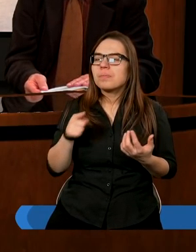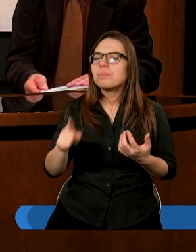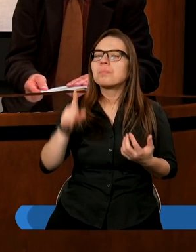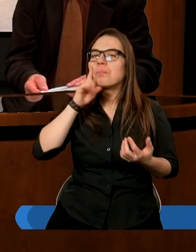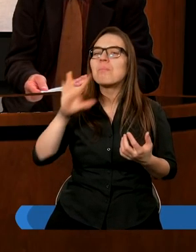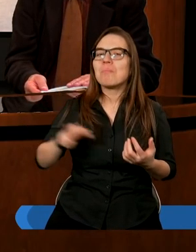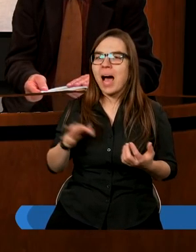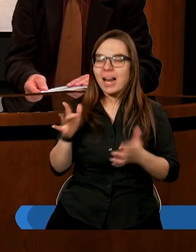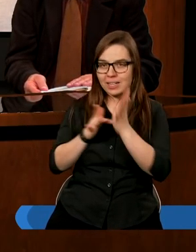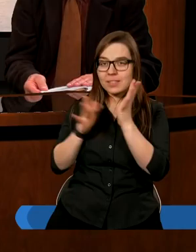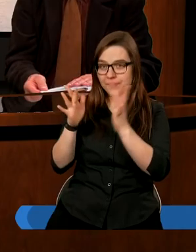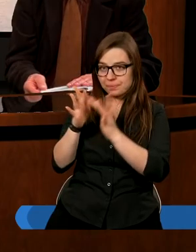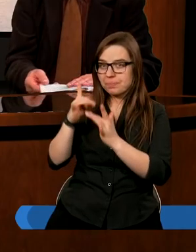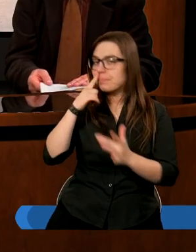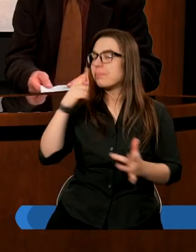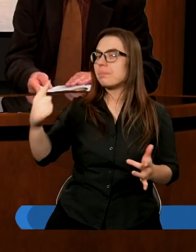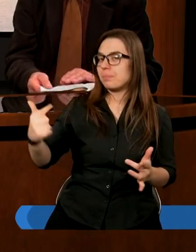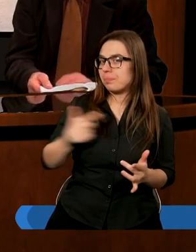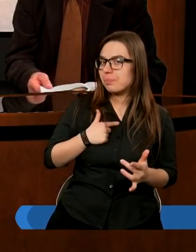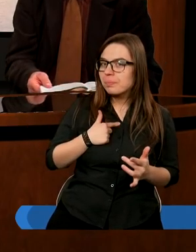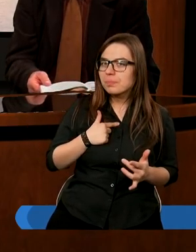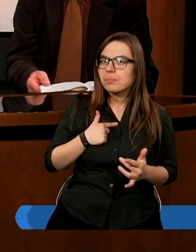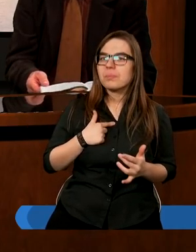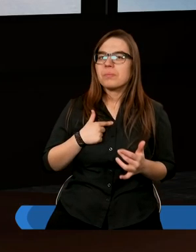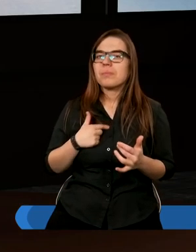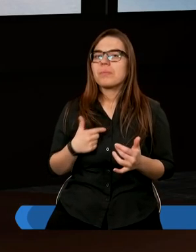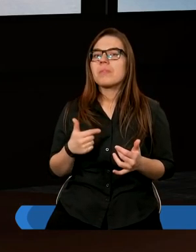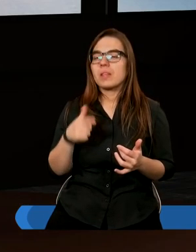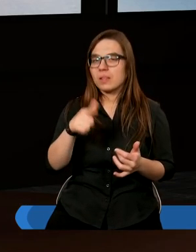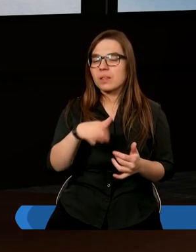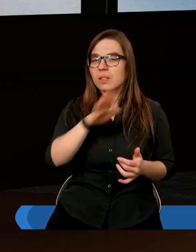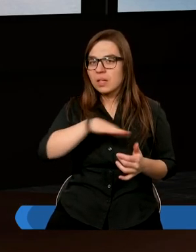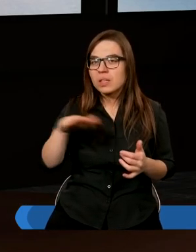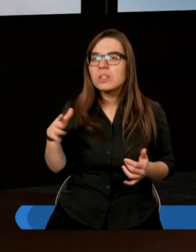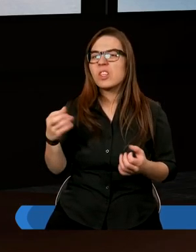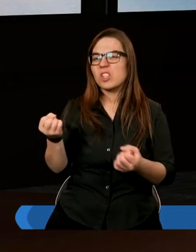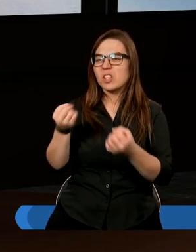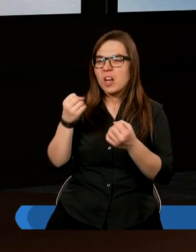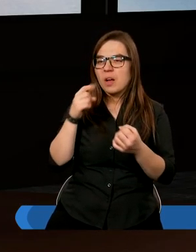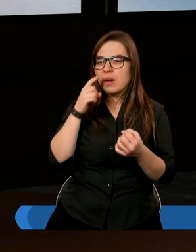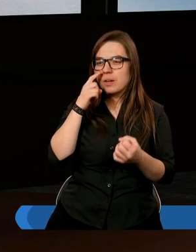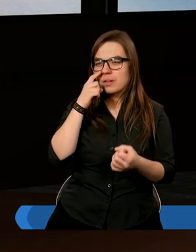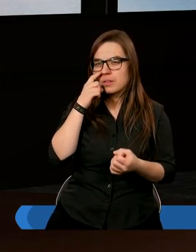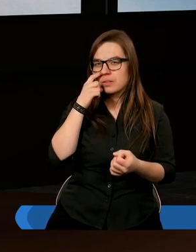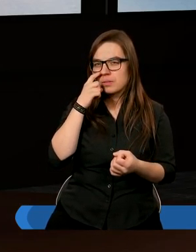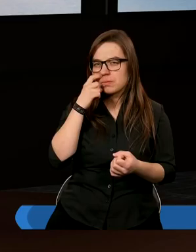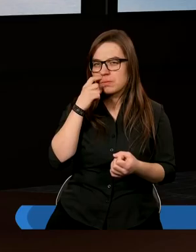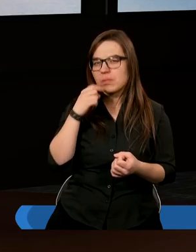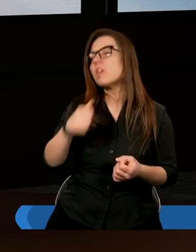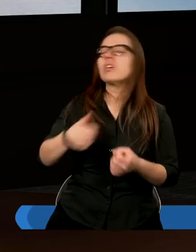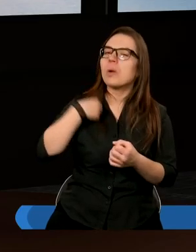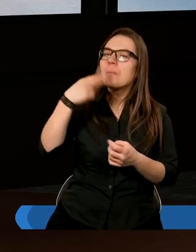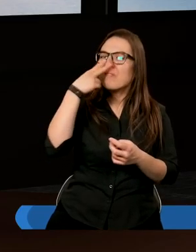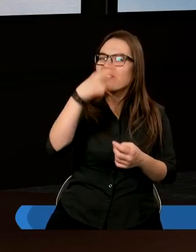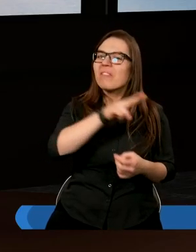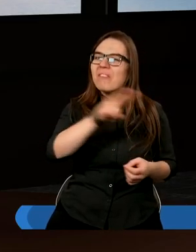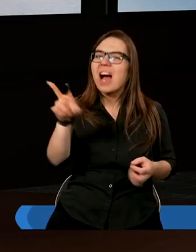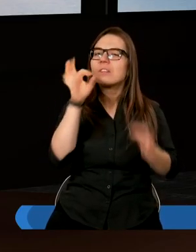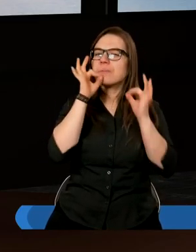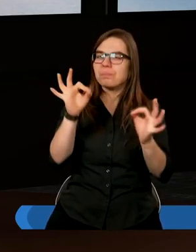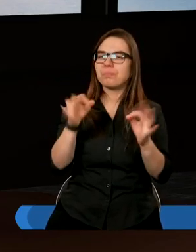Jezus powiedział, tak niechaj świeci wasza światłość przed ludźmi, aby widzieli wasze